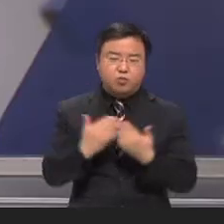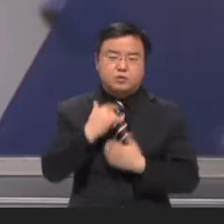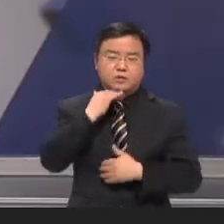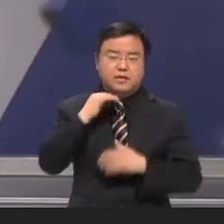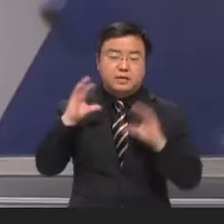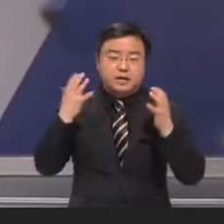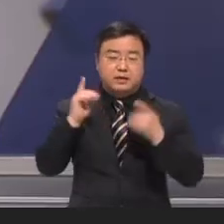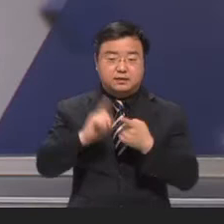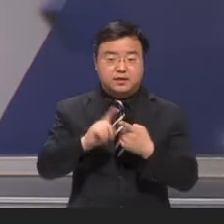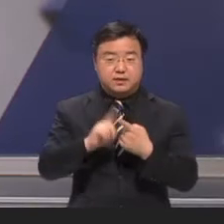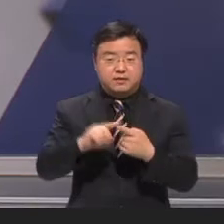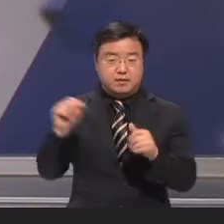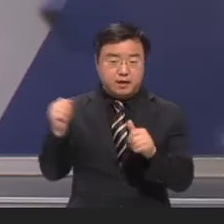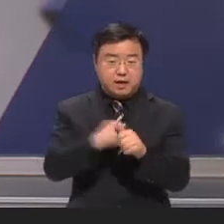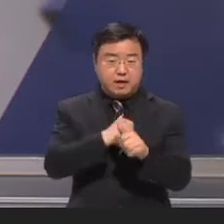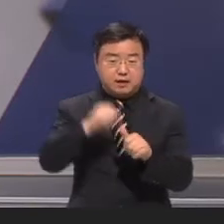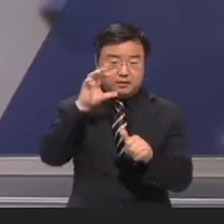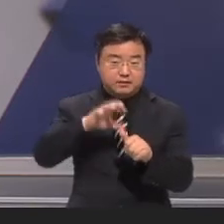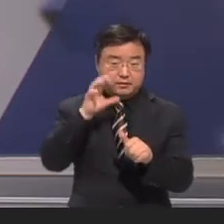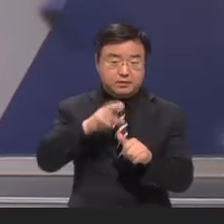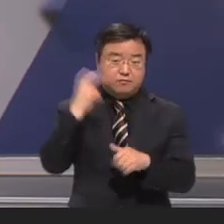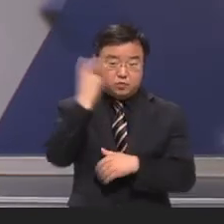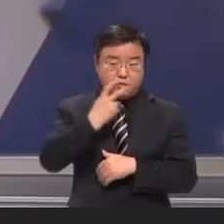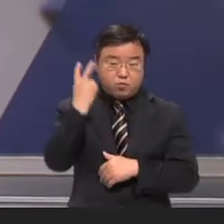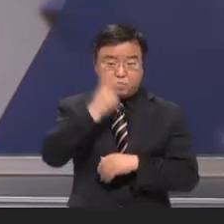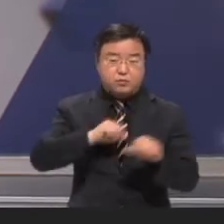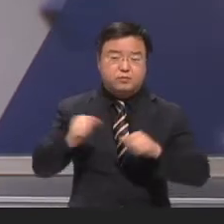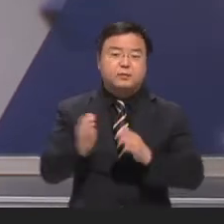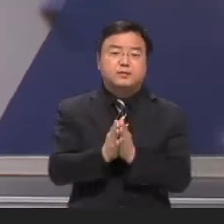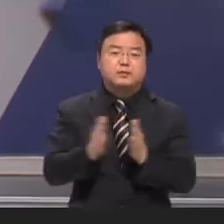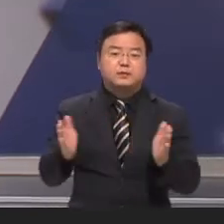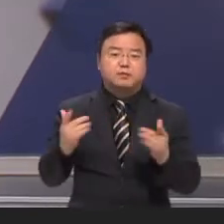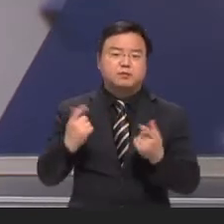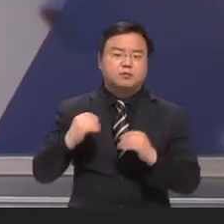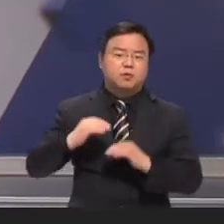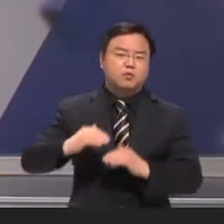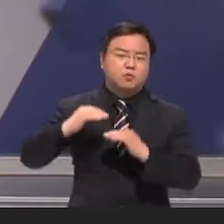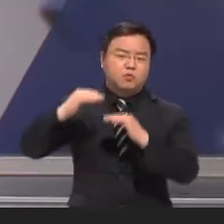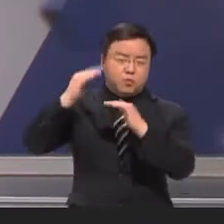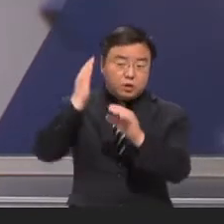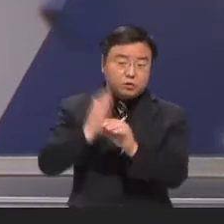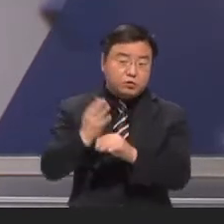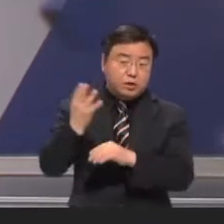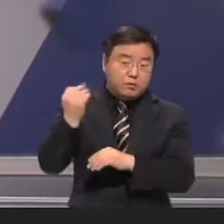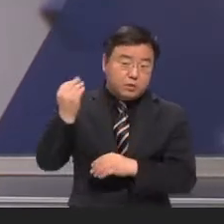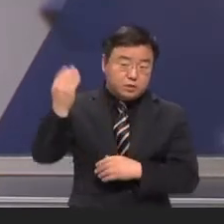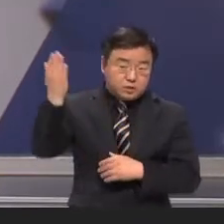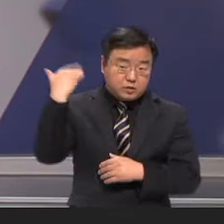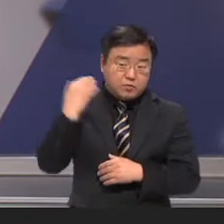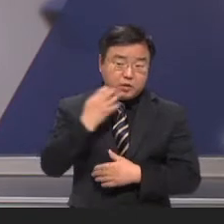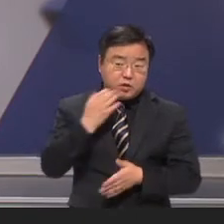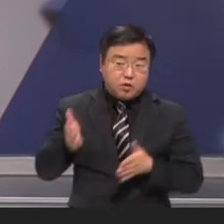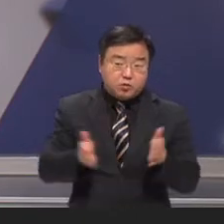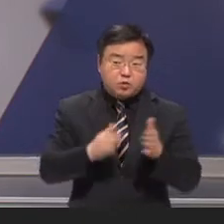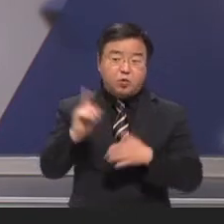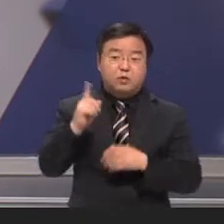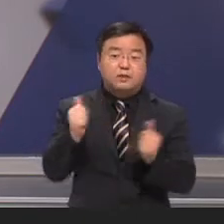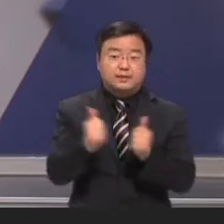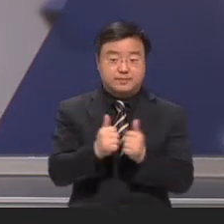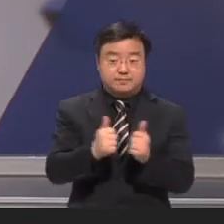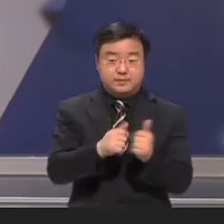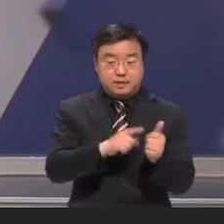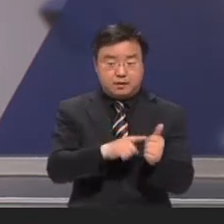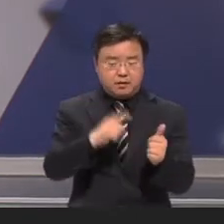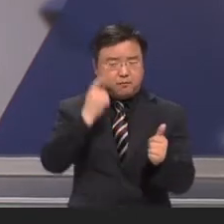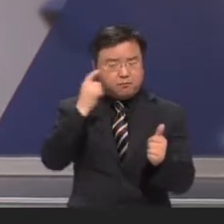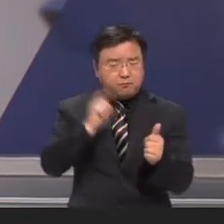아이들을 대상으로 학대 여부 조사에 나선 상태입니다. 이 과정에서 실제로 며칠 전에 경기도에 있는 한 남자아이의 소재가